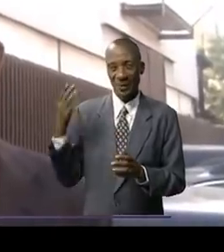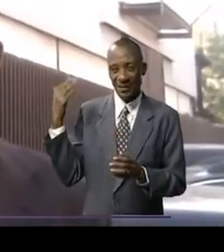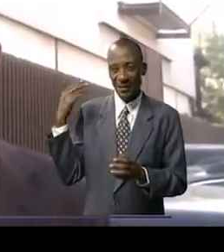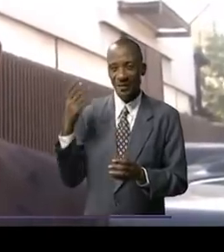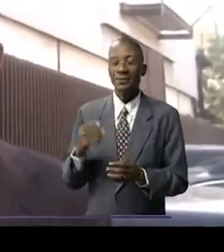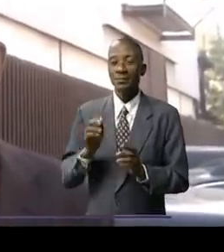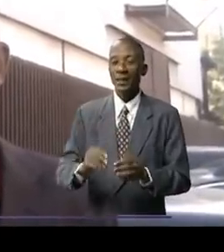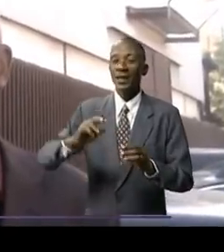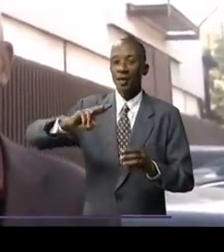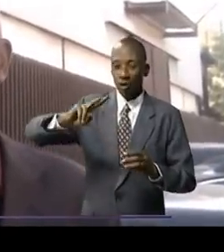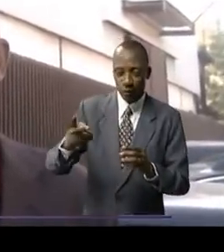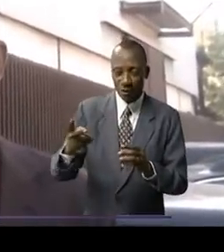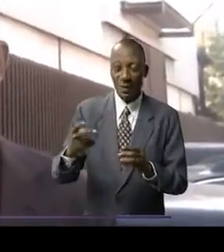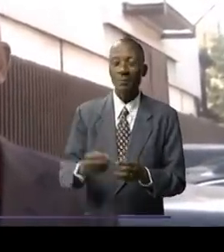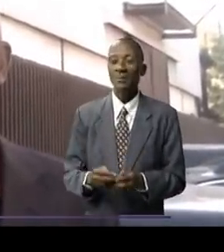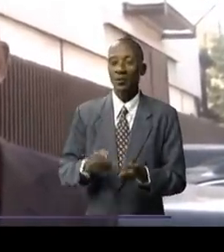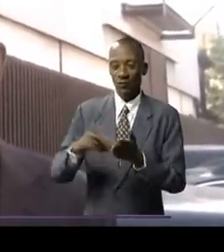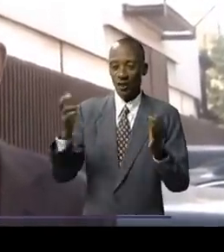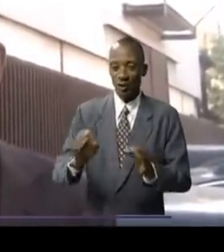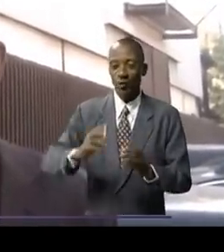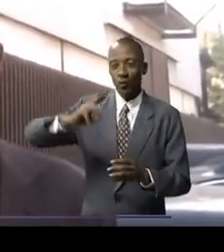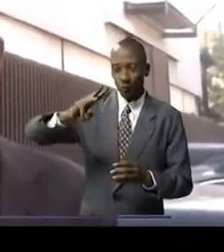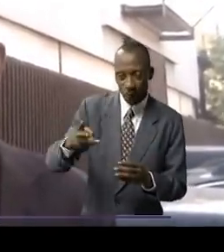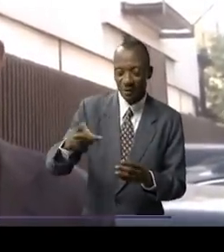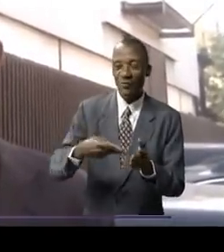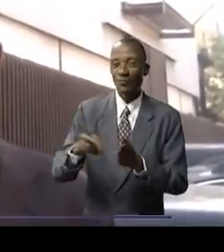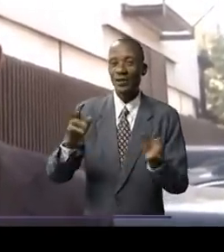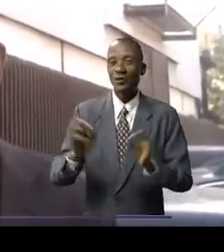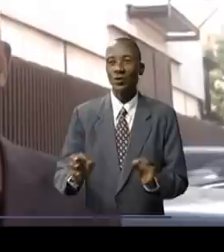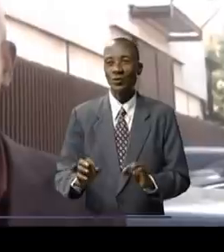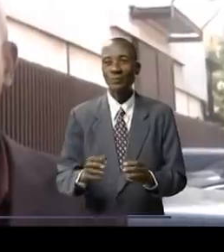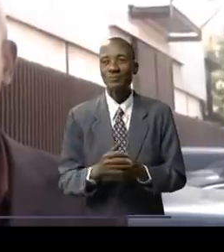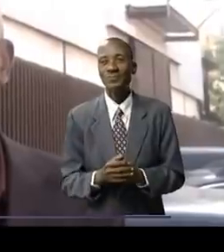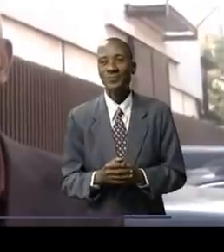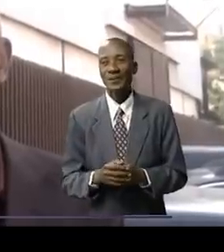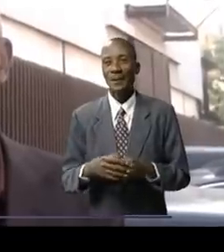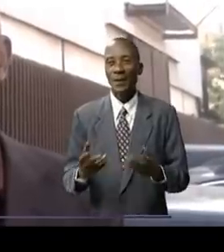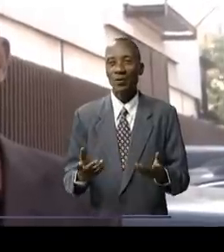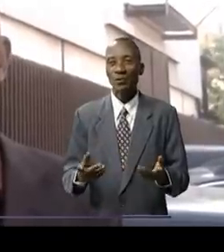préoccupation, c'est le paiement de 1 du diable, au moins